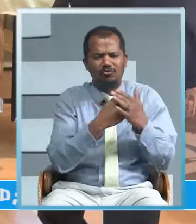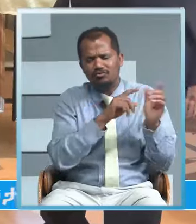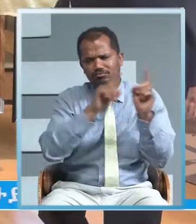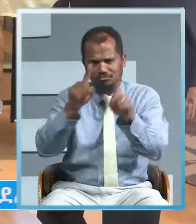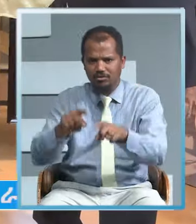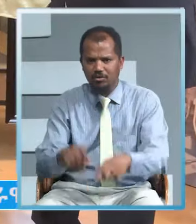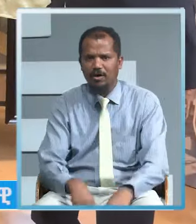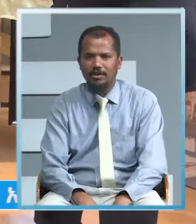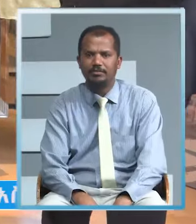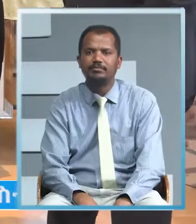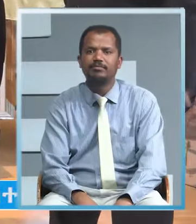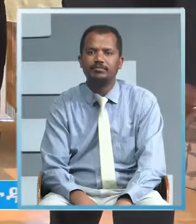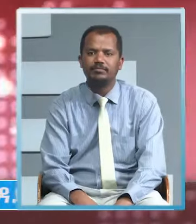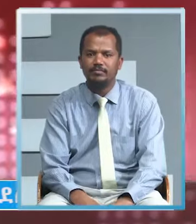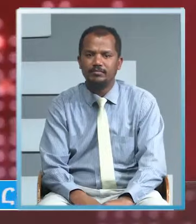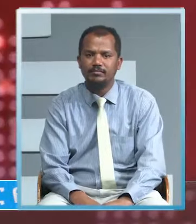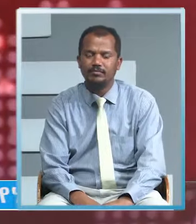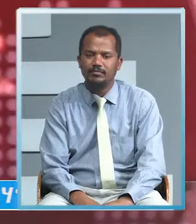ተገኝተዋል።